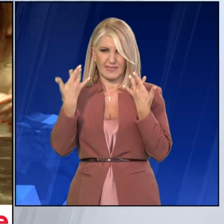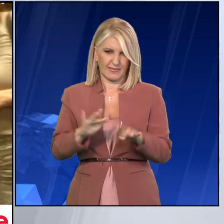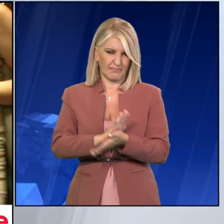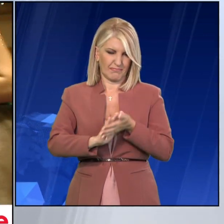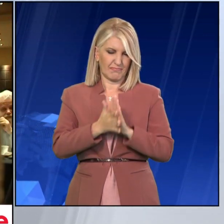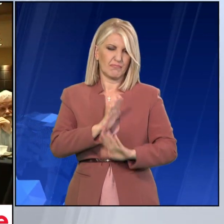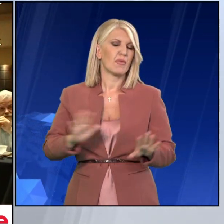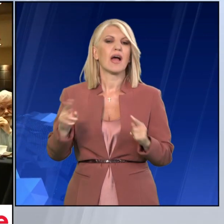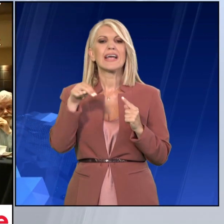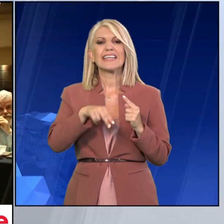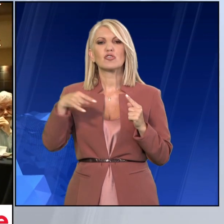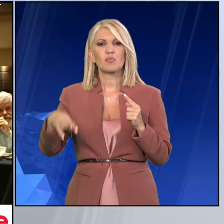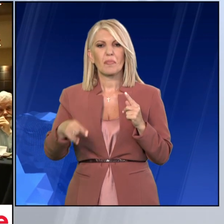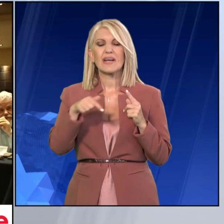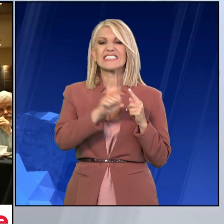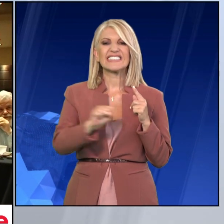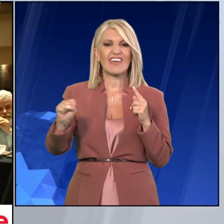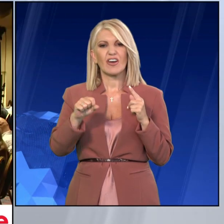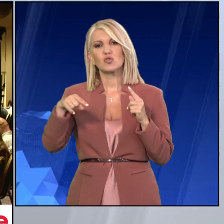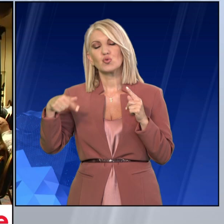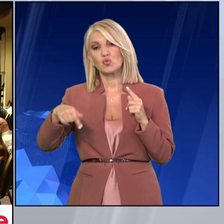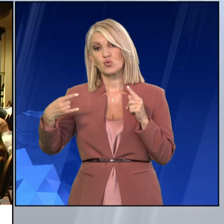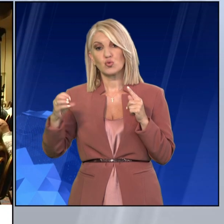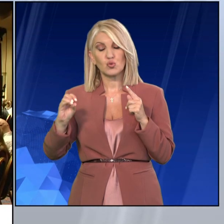Υπότιτλοι AUTHORWAVE